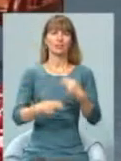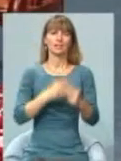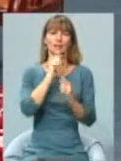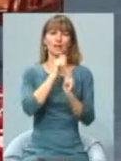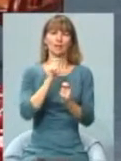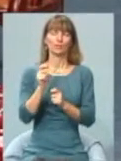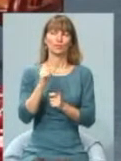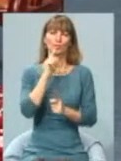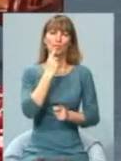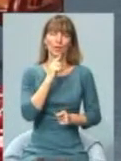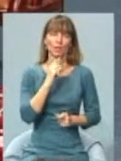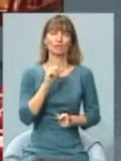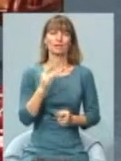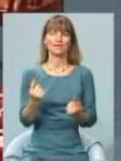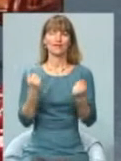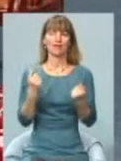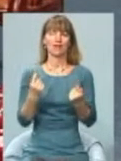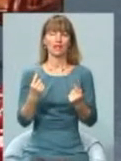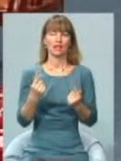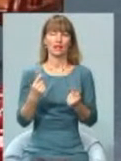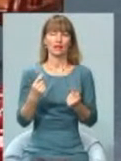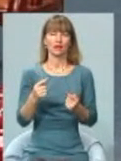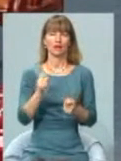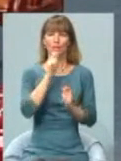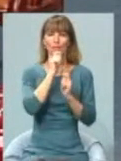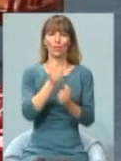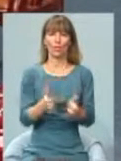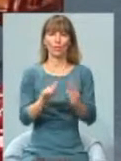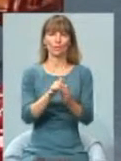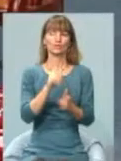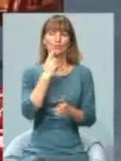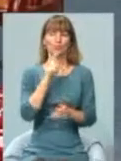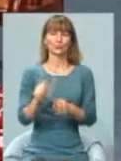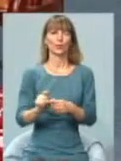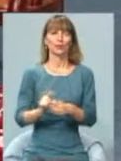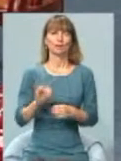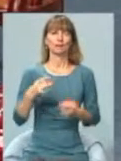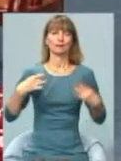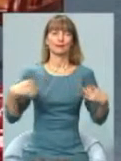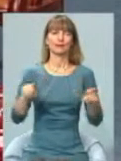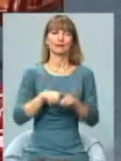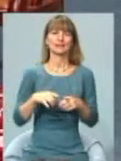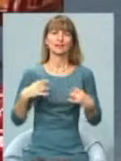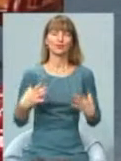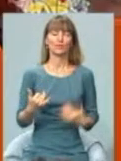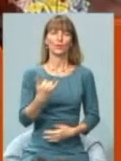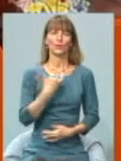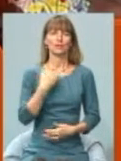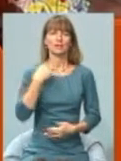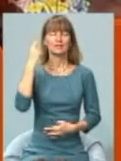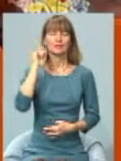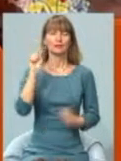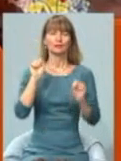дарують один одному цукерки. Такі великі пакунки з цукерками, шоколадом і, власне, нам просто святкують таке свято. А в нас, я знаю, що